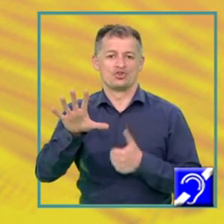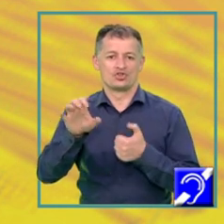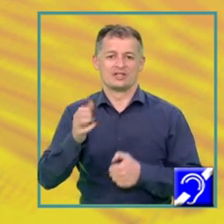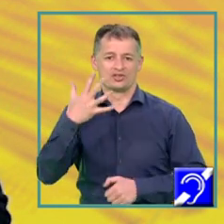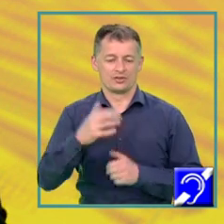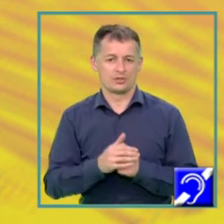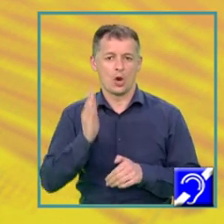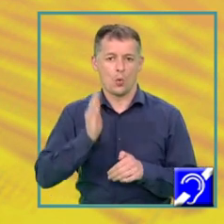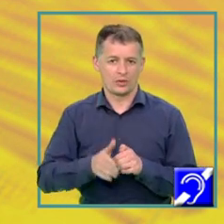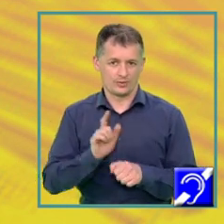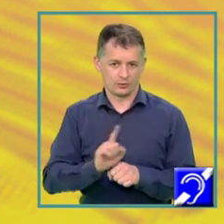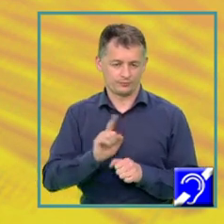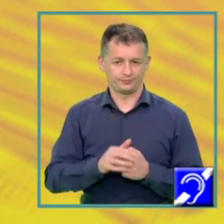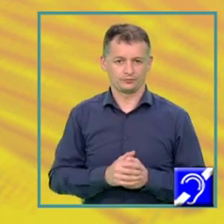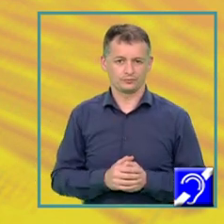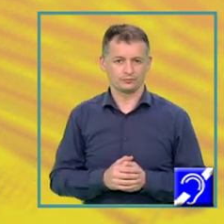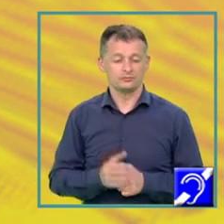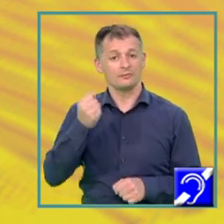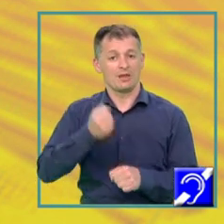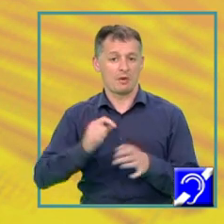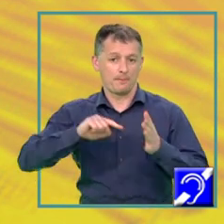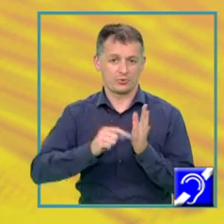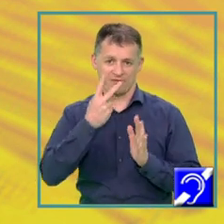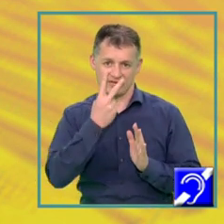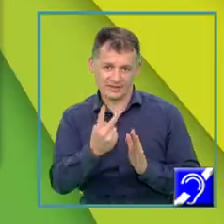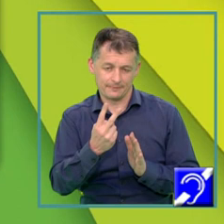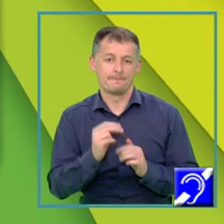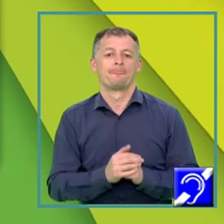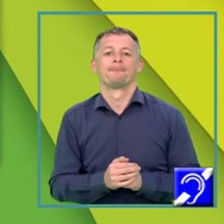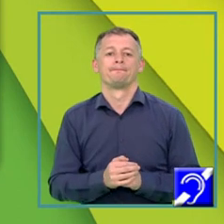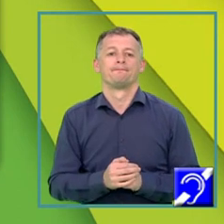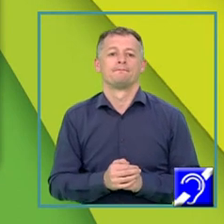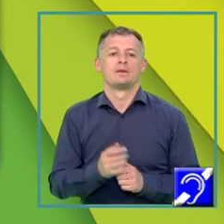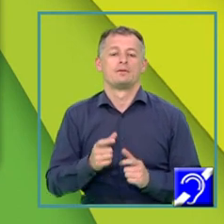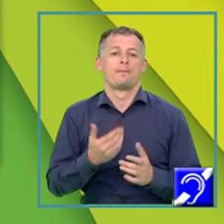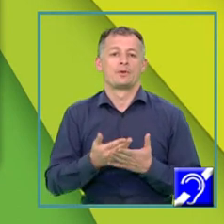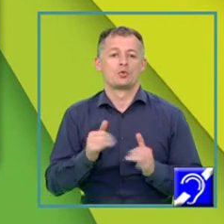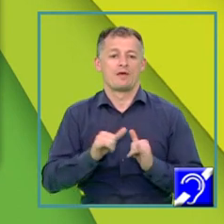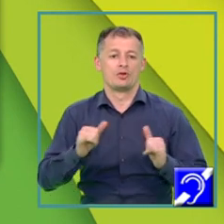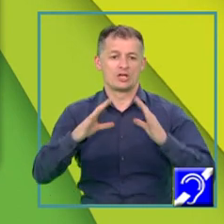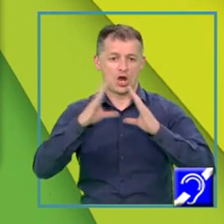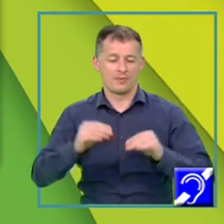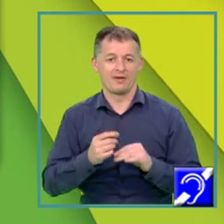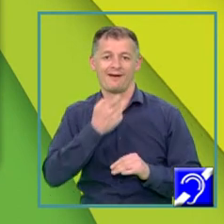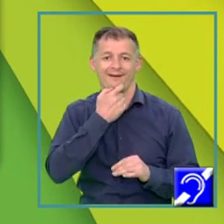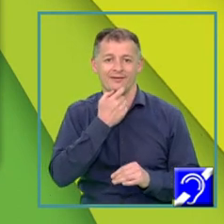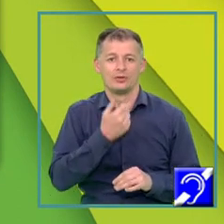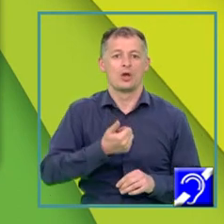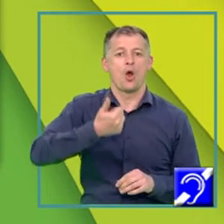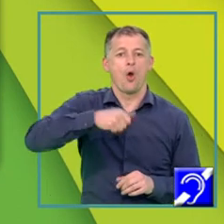nostru reper, formularea unui punct de vedere referitor la evoluția României între anii